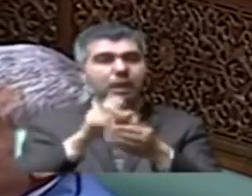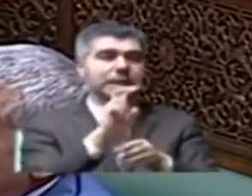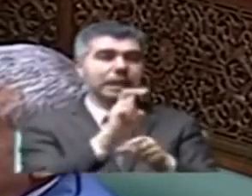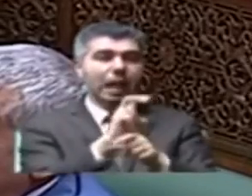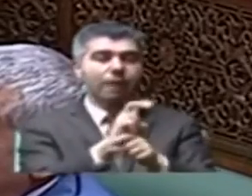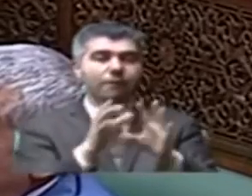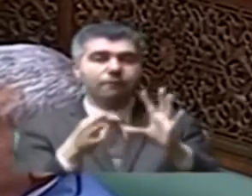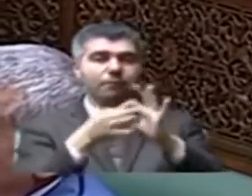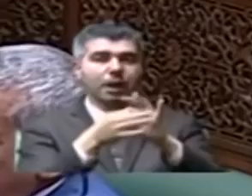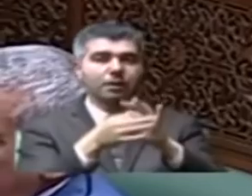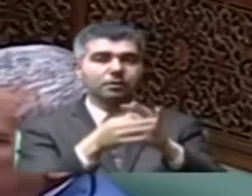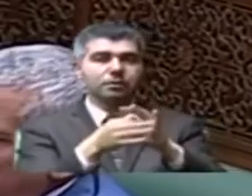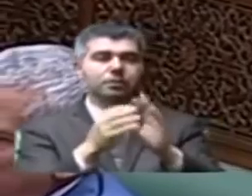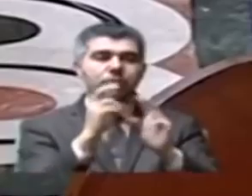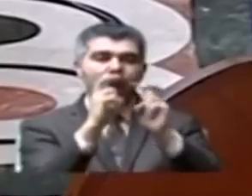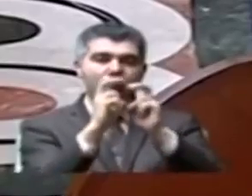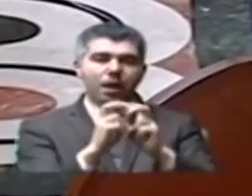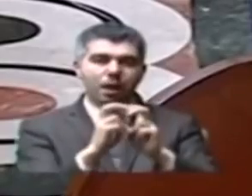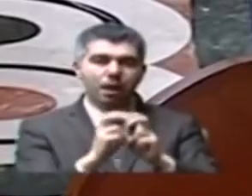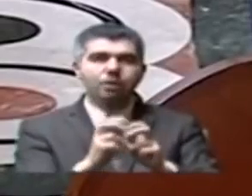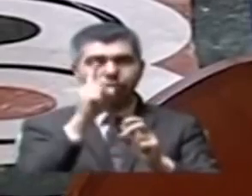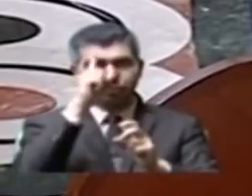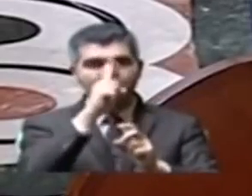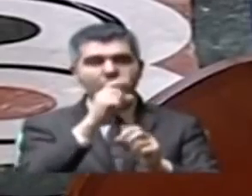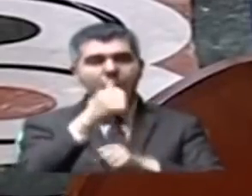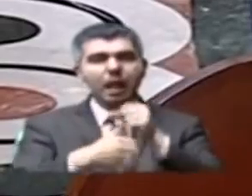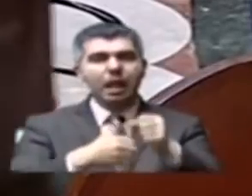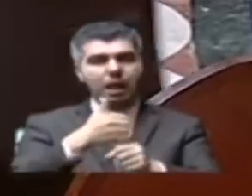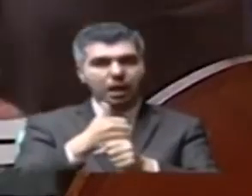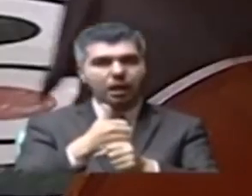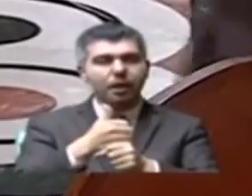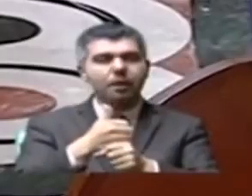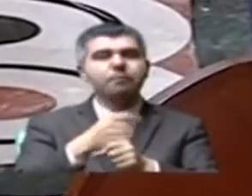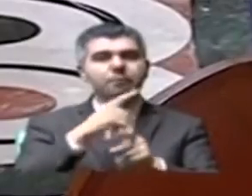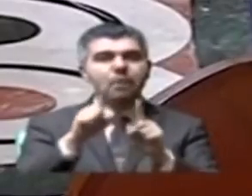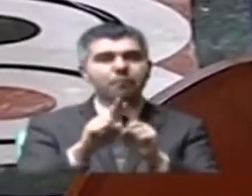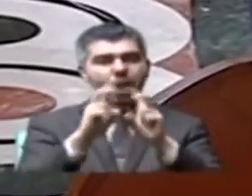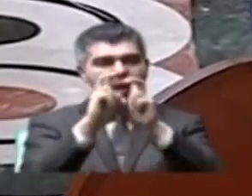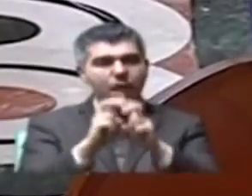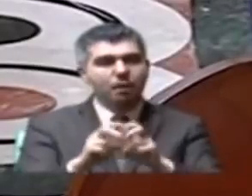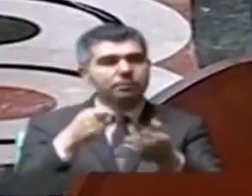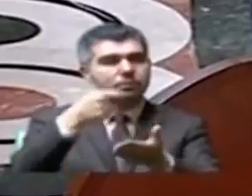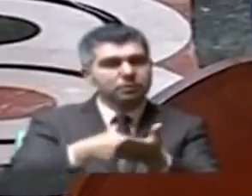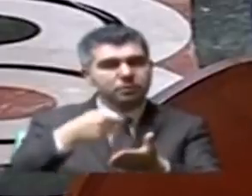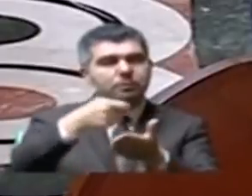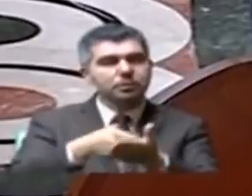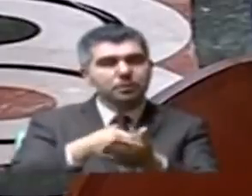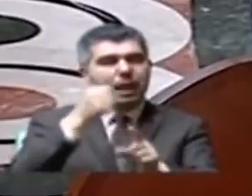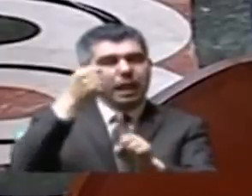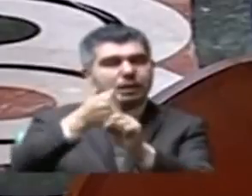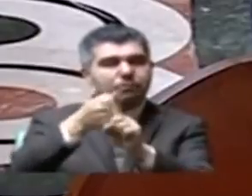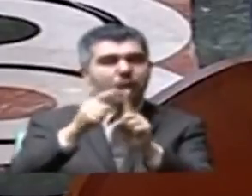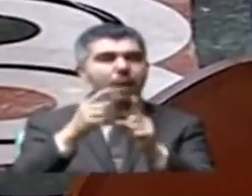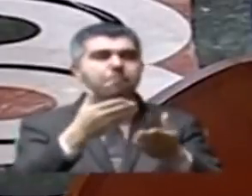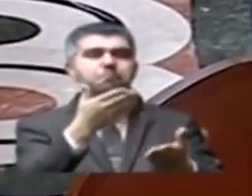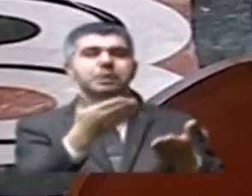فاتت. صافي الديون غتبدا تراجع ابتداء من هاد السنه. الديون ديال المغرب الخارجيه غتبدا تراجع من هاد السنه. حنا خدامين في